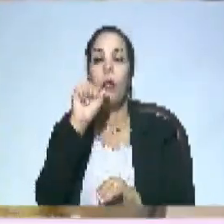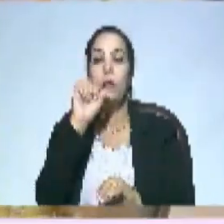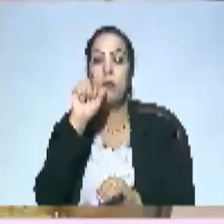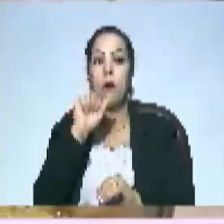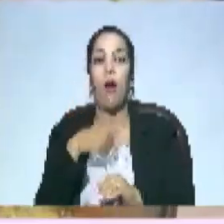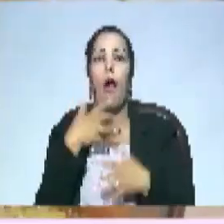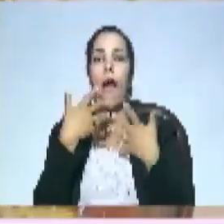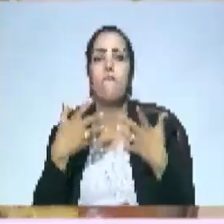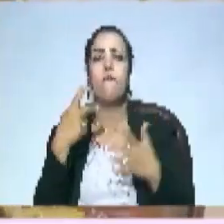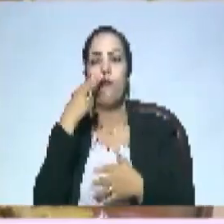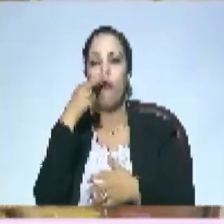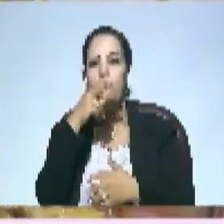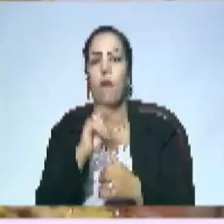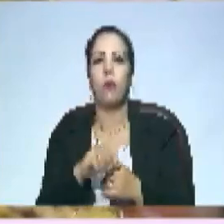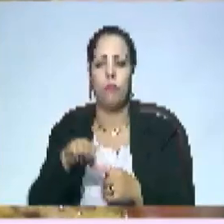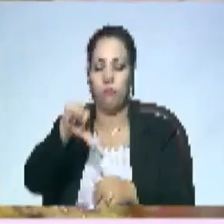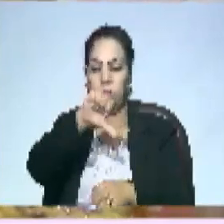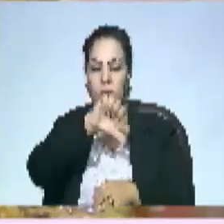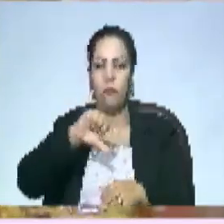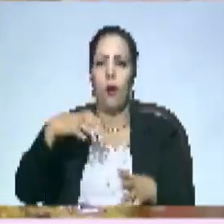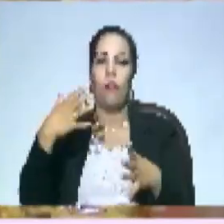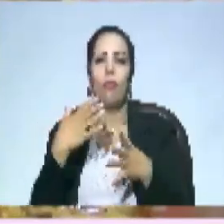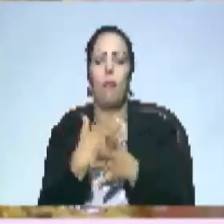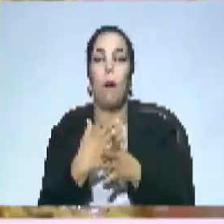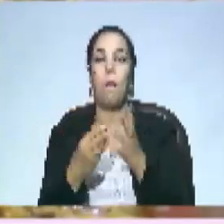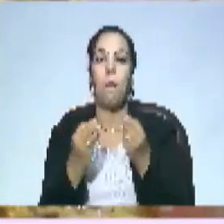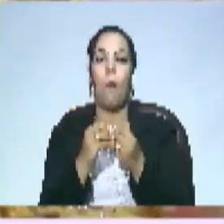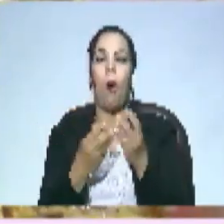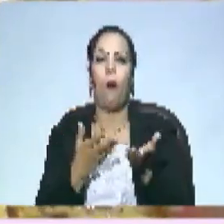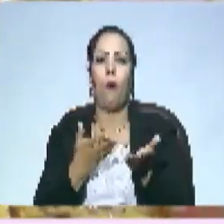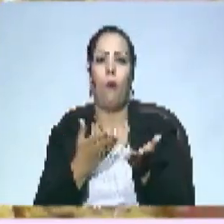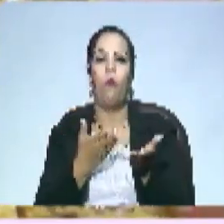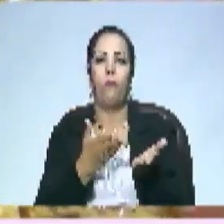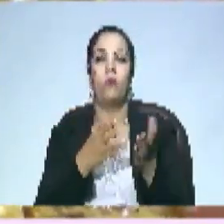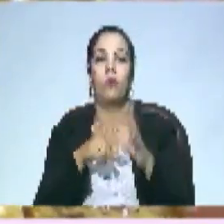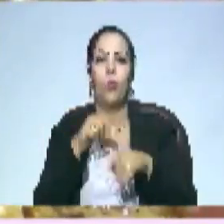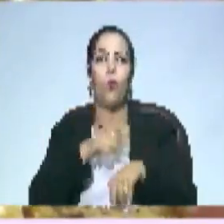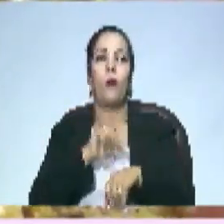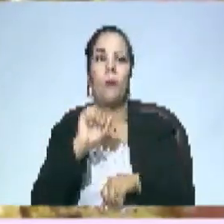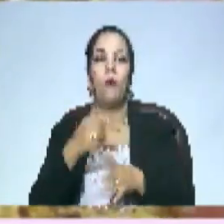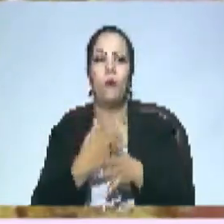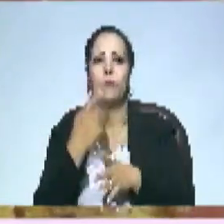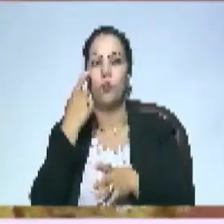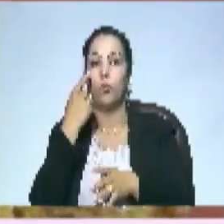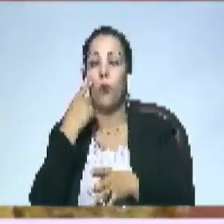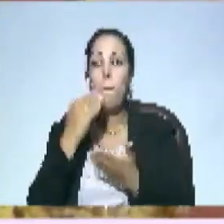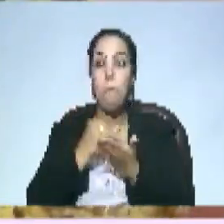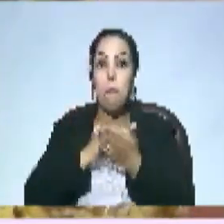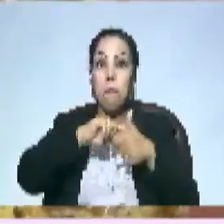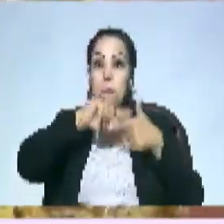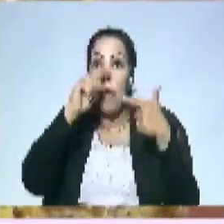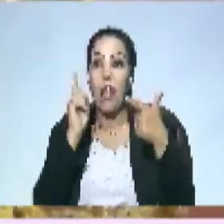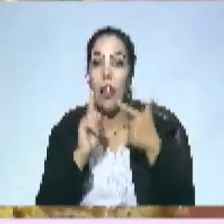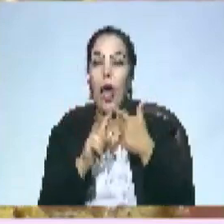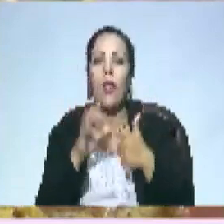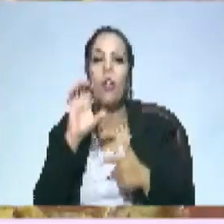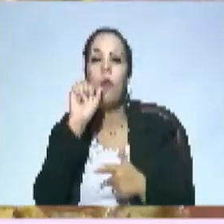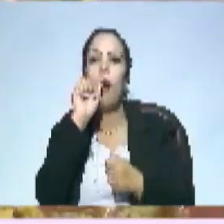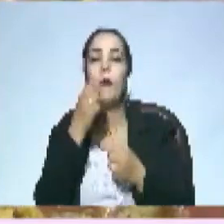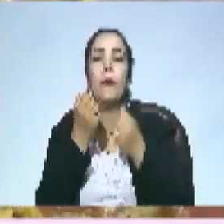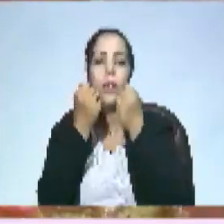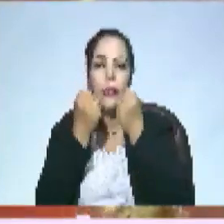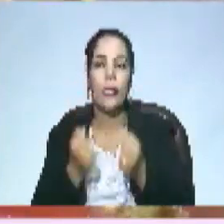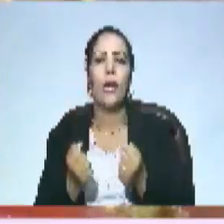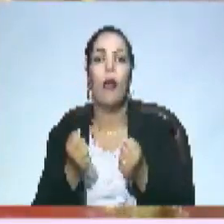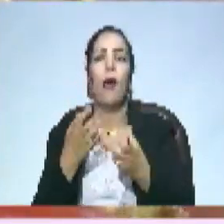الطماطم الخفيف، عشان ياخد معانا الوقت بتاعه. هناخد الصوص البوري ده على الوش.